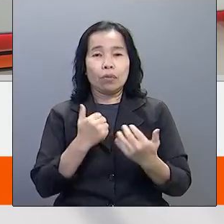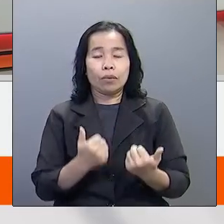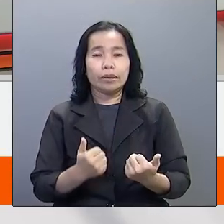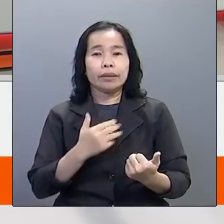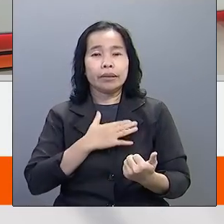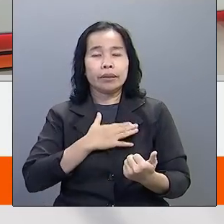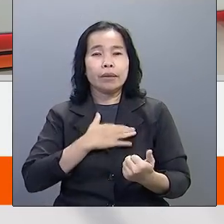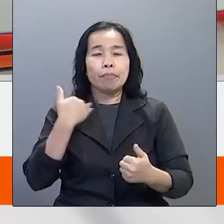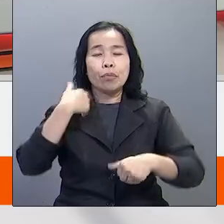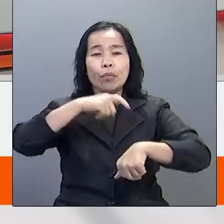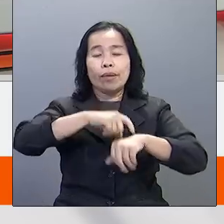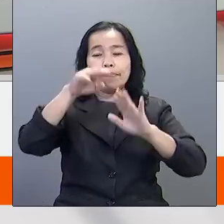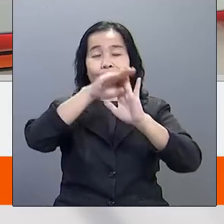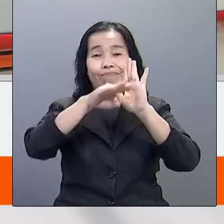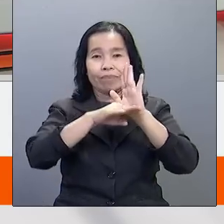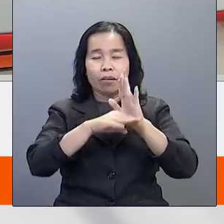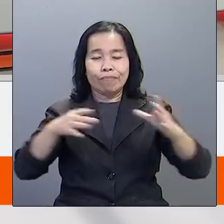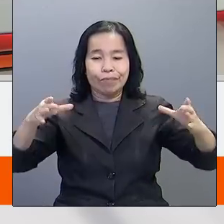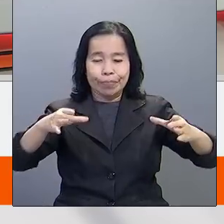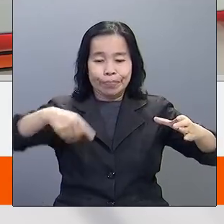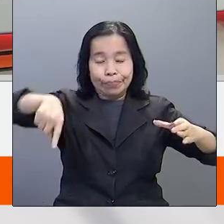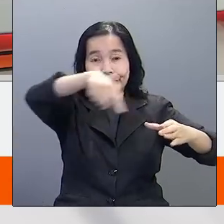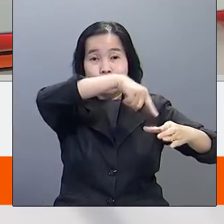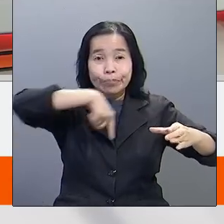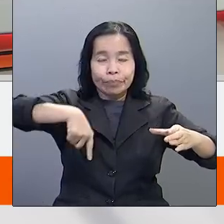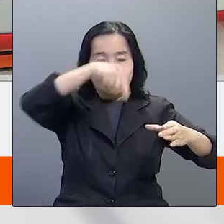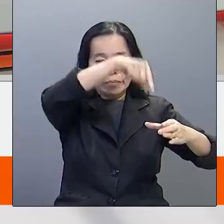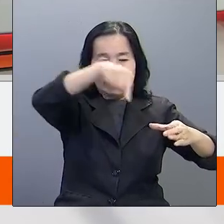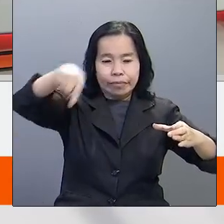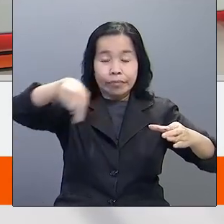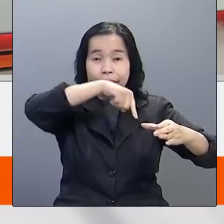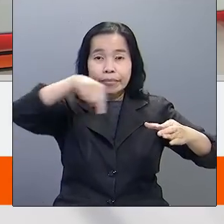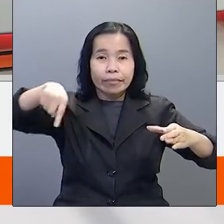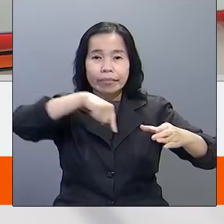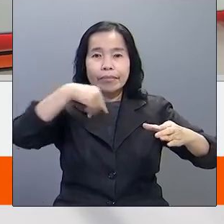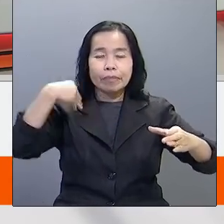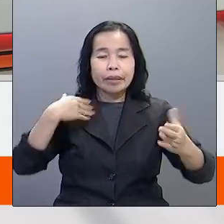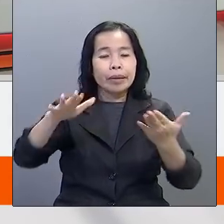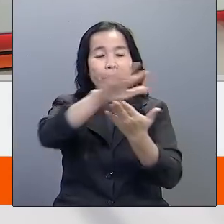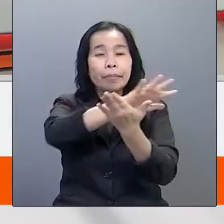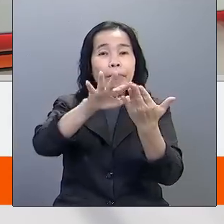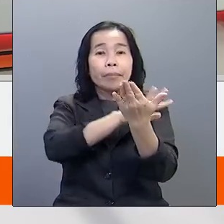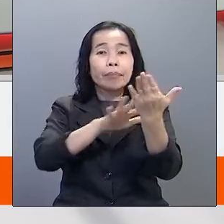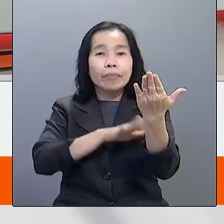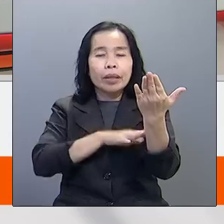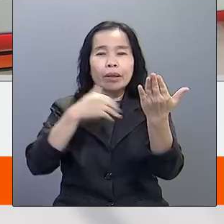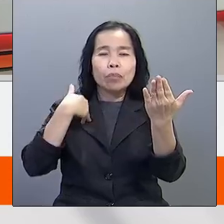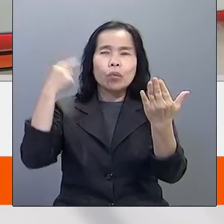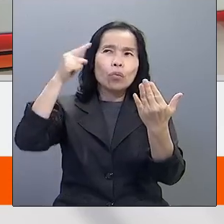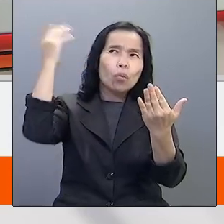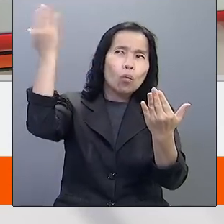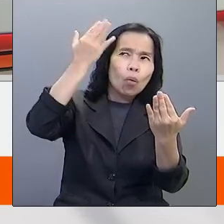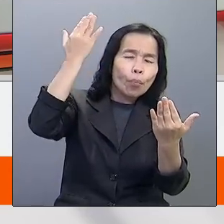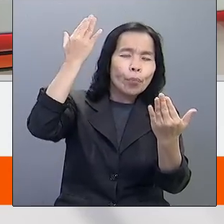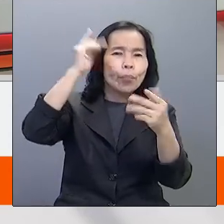ก็ได้กำหนดพื้นที่ในการลาดตระเวนค้นหาขึ้นมานะครับโดยคำนวณจากกระแสลมกระแสน้ำที่เปลี่ยนแปลงไปนะ